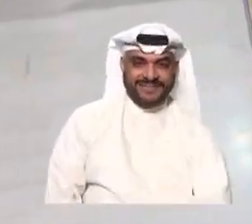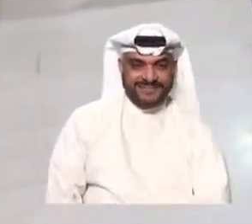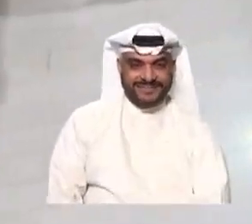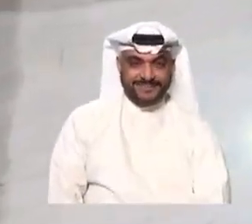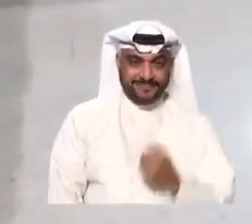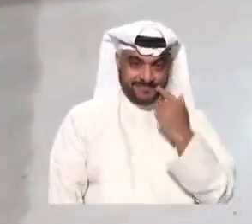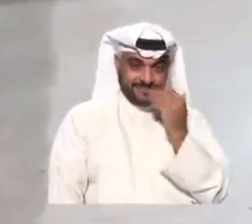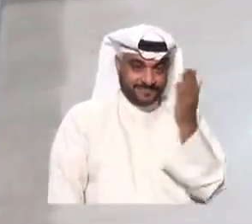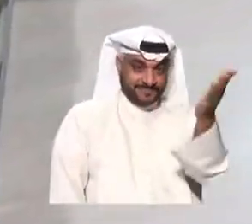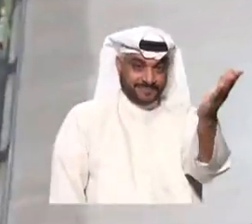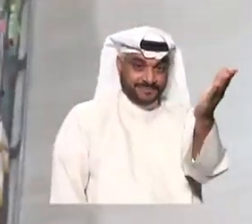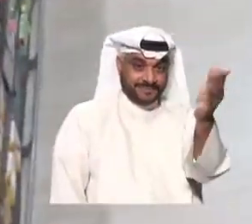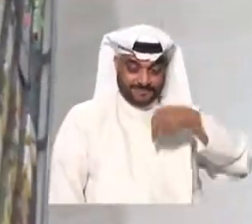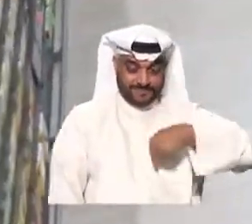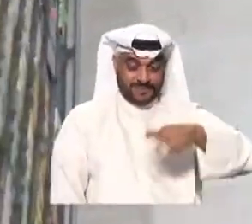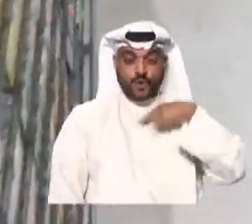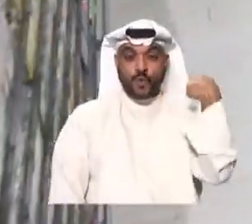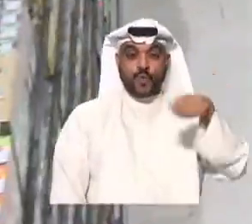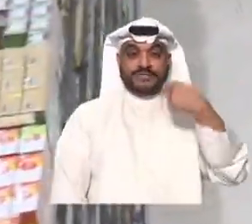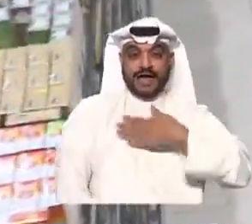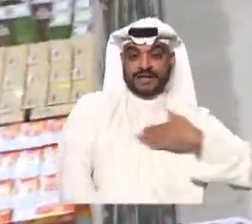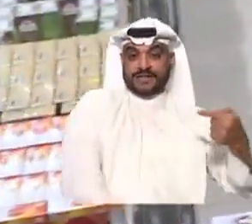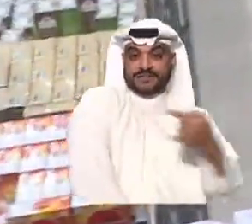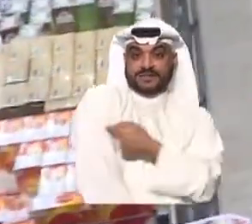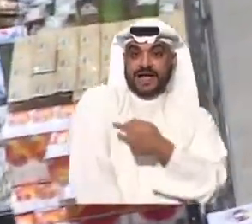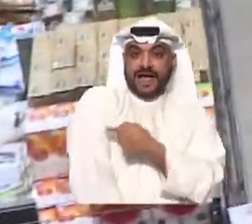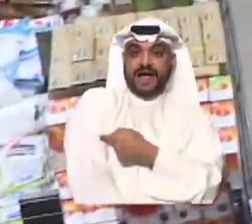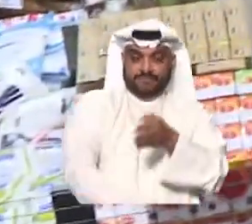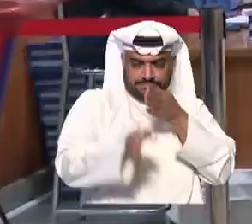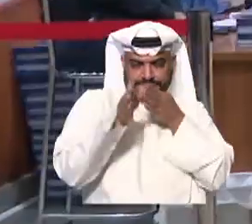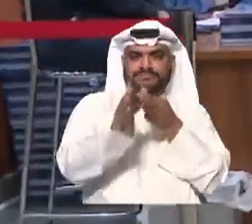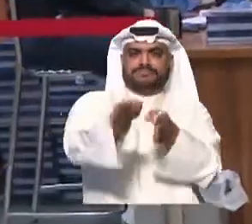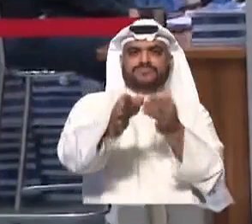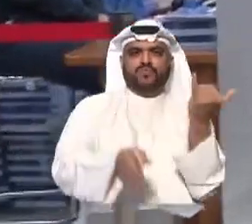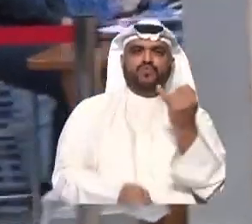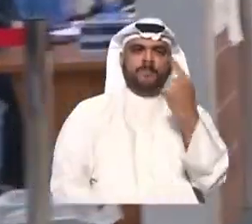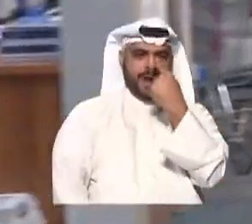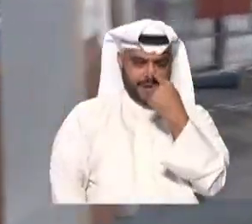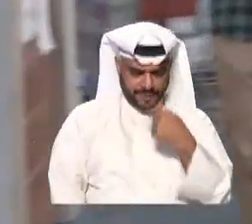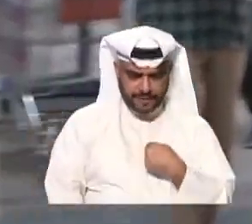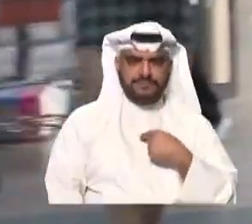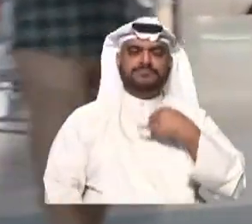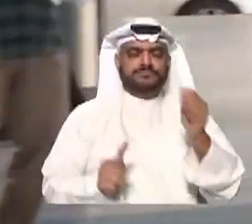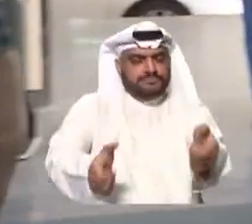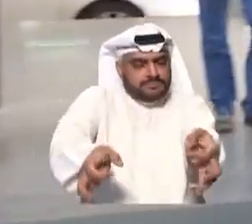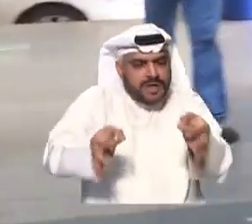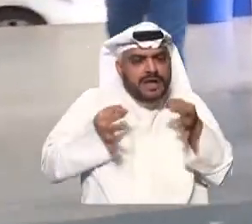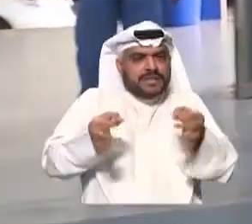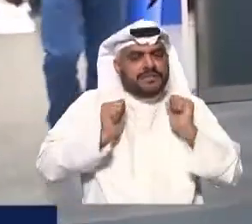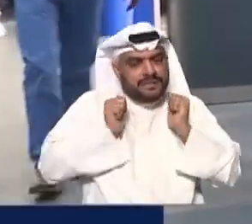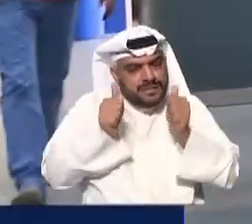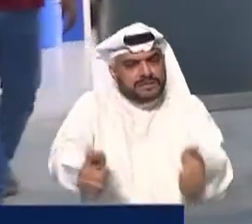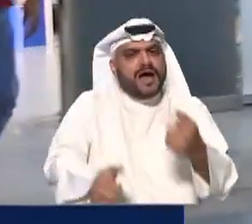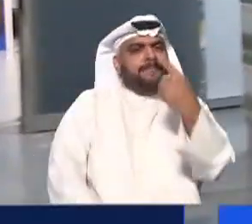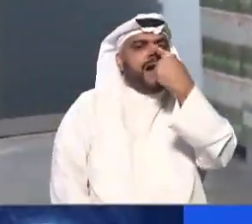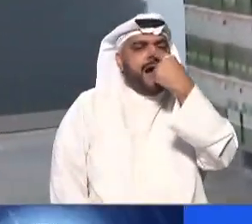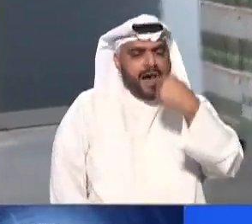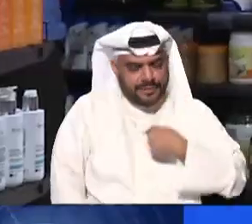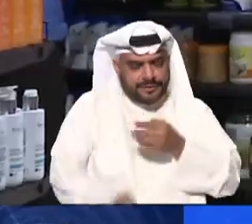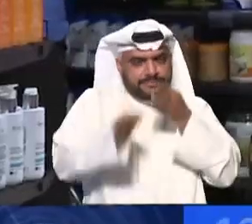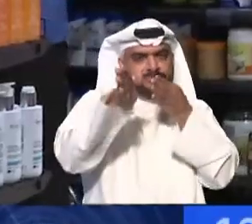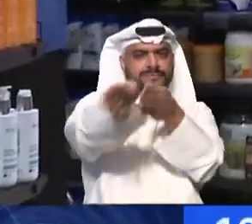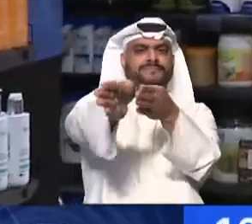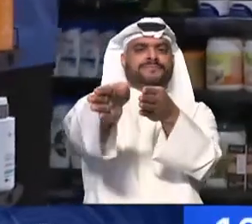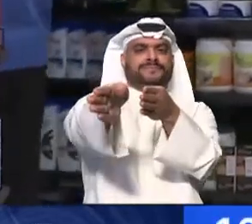في كل خطوة تتخذها السلطات الصحية في البلاد اليوم يجب أن تقابل بالالتزام بالاشتراطات الصحية والوقائية من